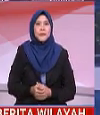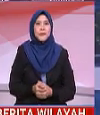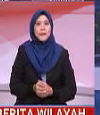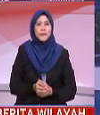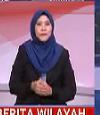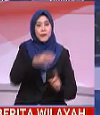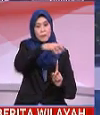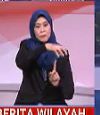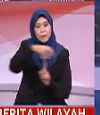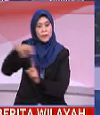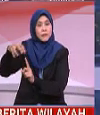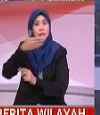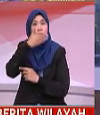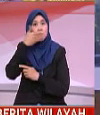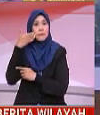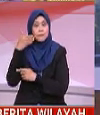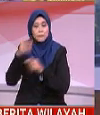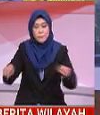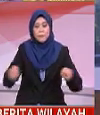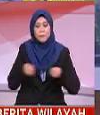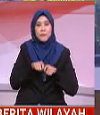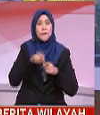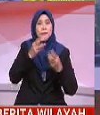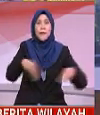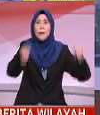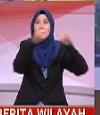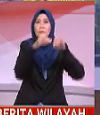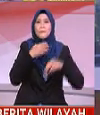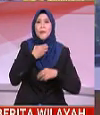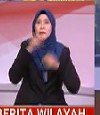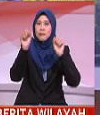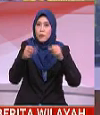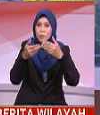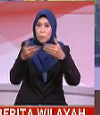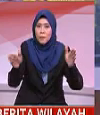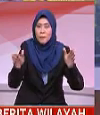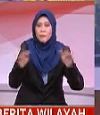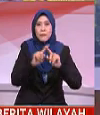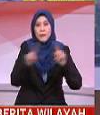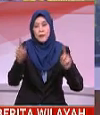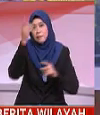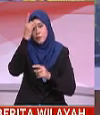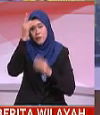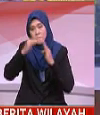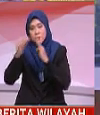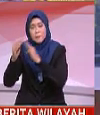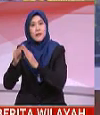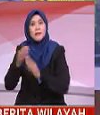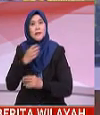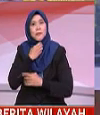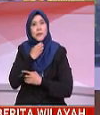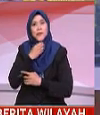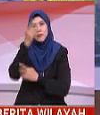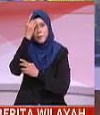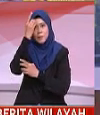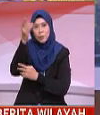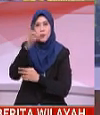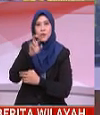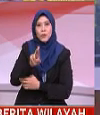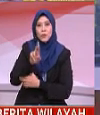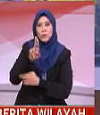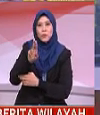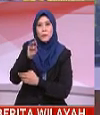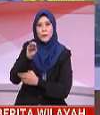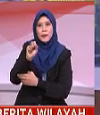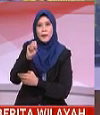Bazar Ramadan di perkarangan masjid di Perak boleh dibuka. Namun tegas Datuk Bandar Ipoh, Datuk Rumaizi Baharin,